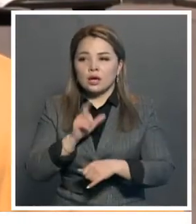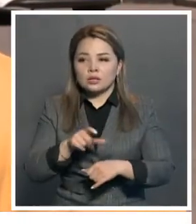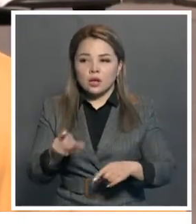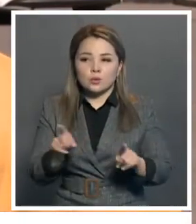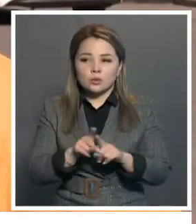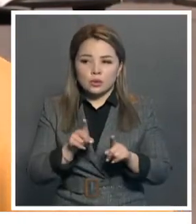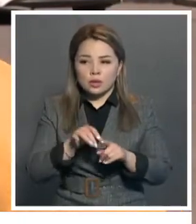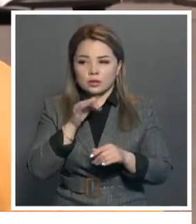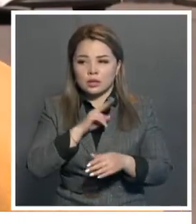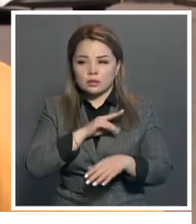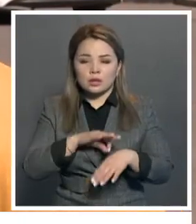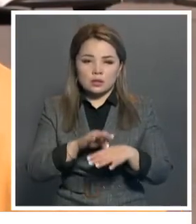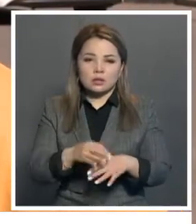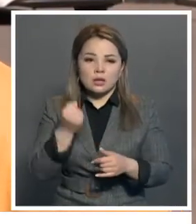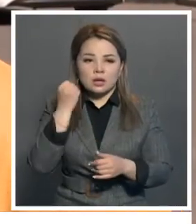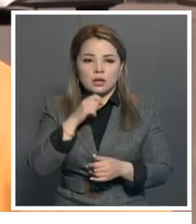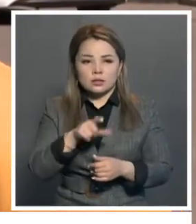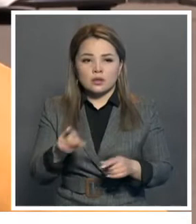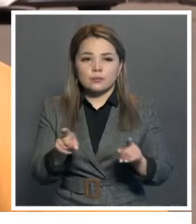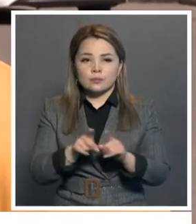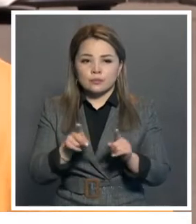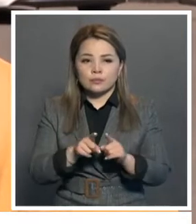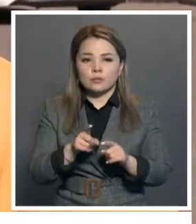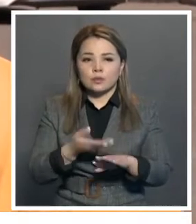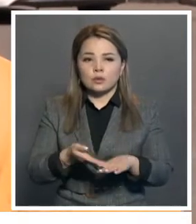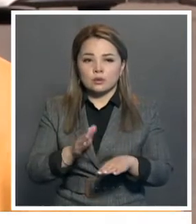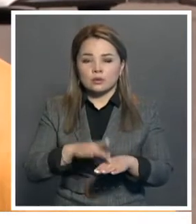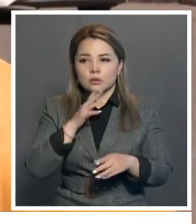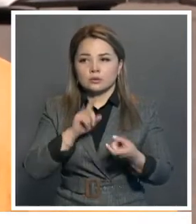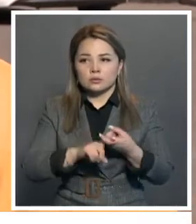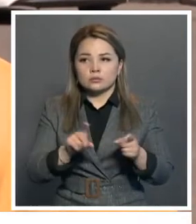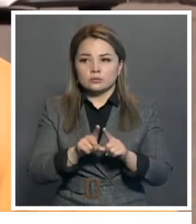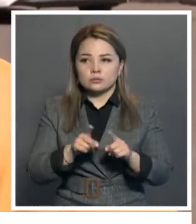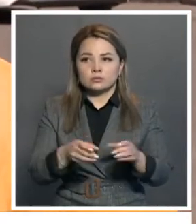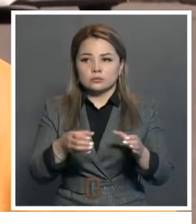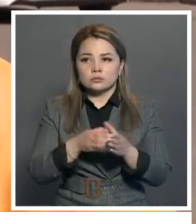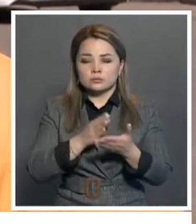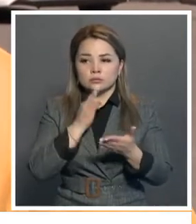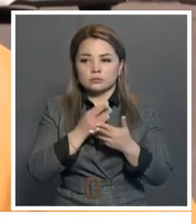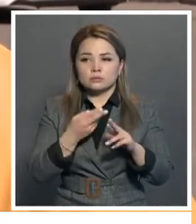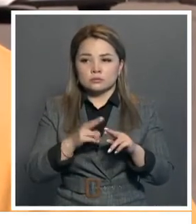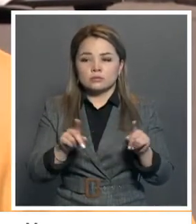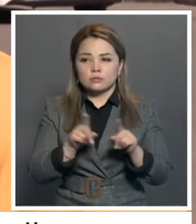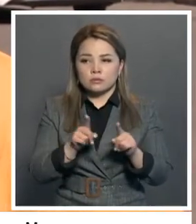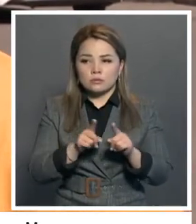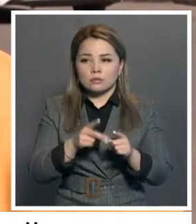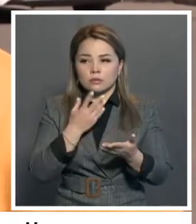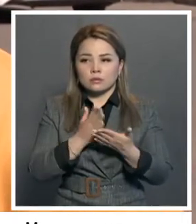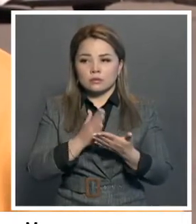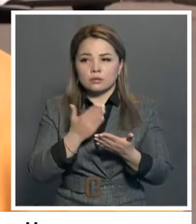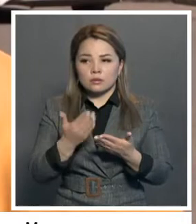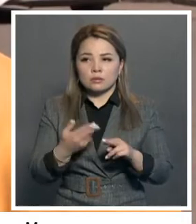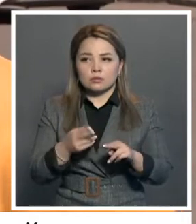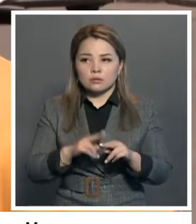жұмыста істей алмайтын жерге. Оның сыртында кәрі кісі, ауру сырқау кісілер көп екен. Олардың бәрі отыр осы жерде. Кейбіреулері үй майлап жатыр.